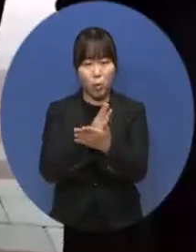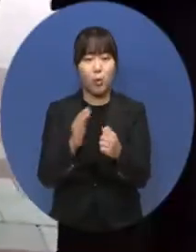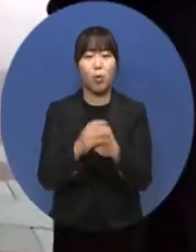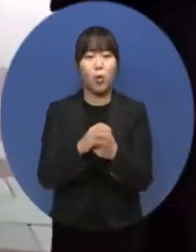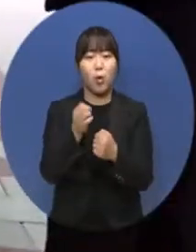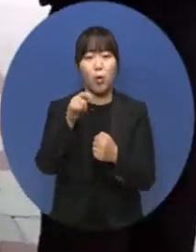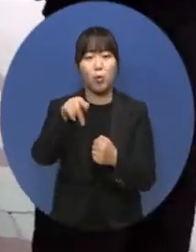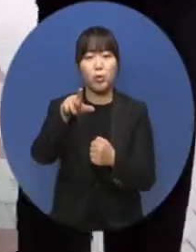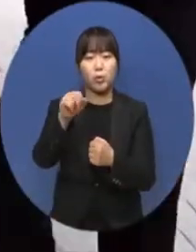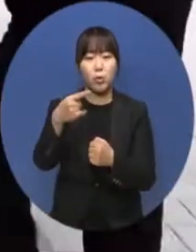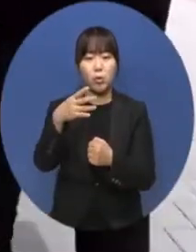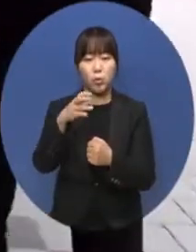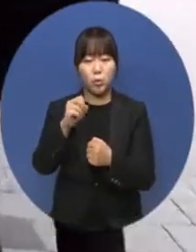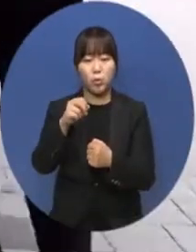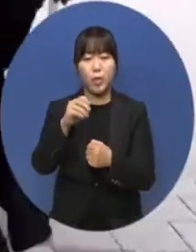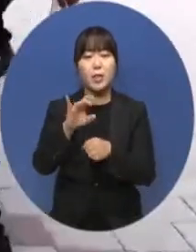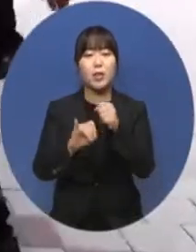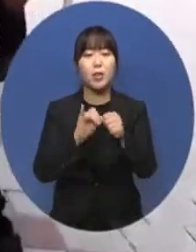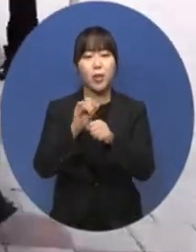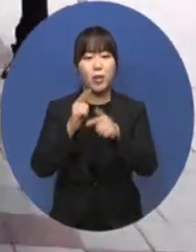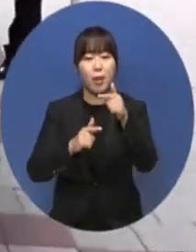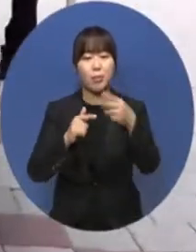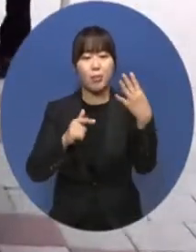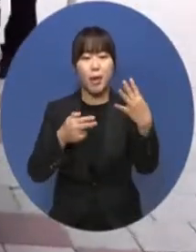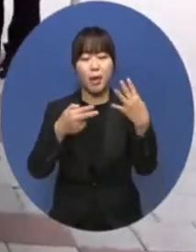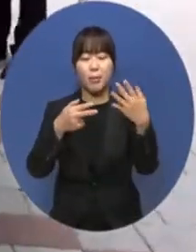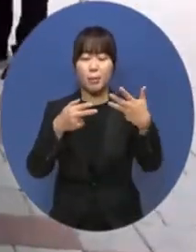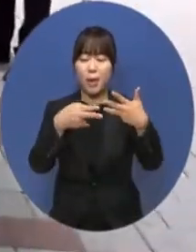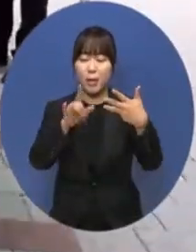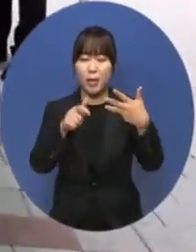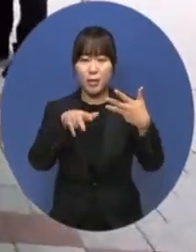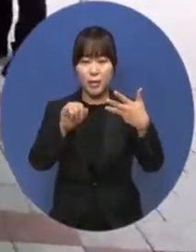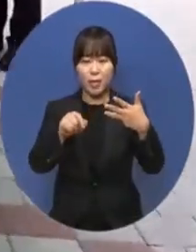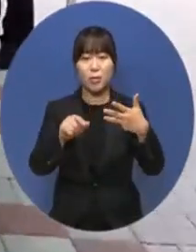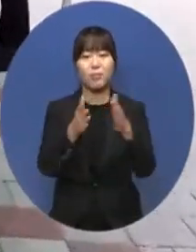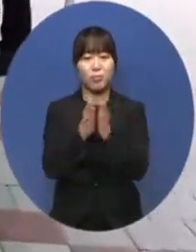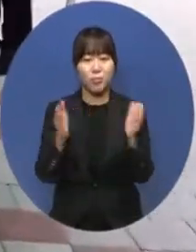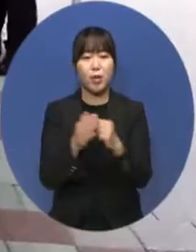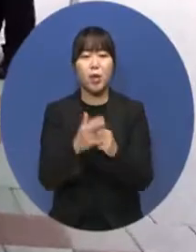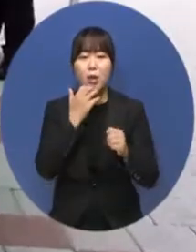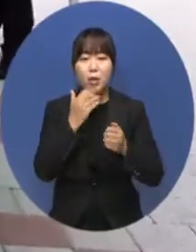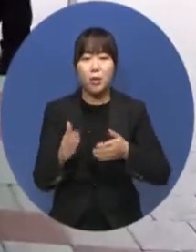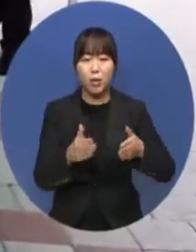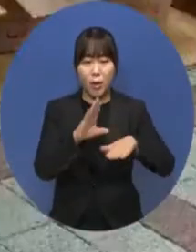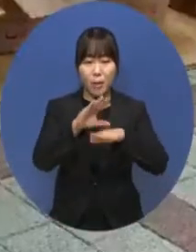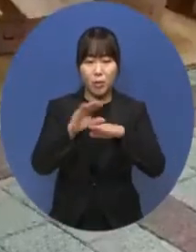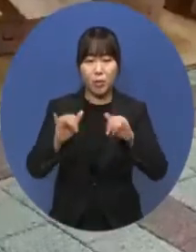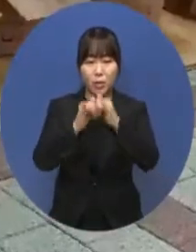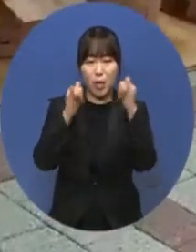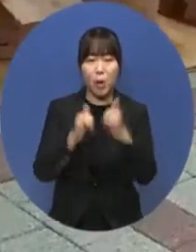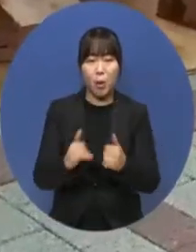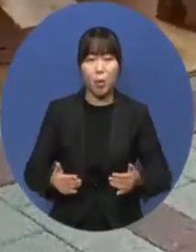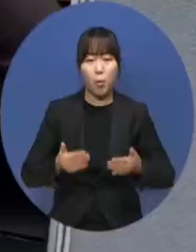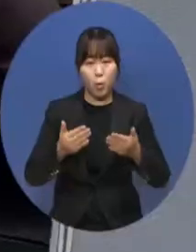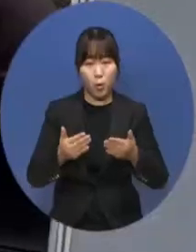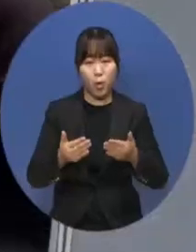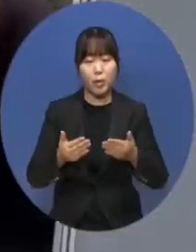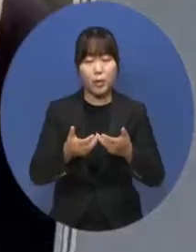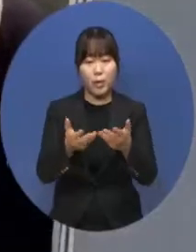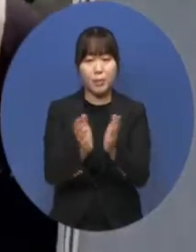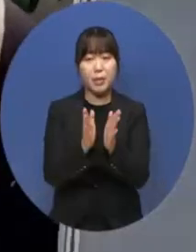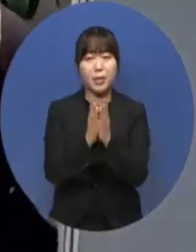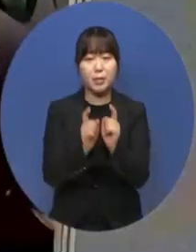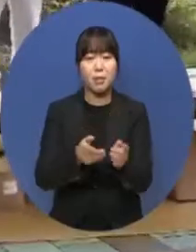천년나무 8단지에서 시작했습니다. 이곳 관리소장은 경기방송 사회공헌팀에 직접 나눔을